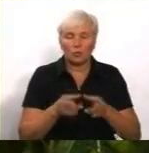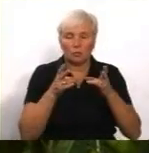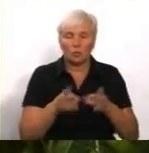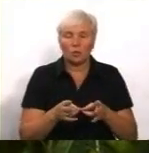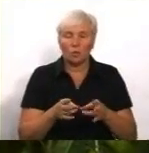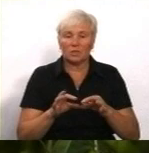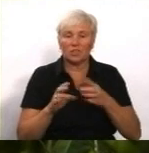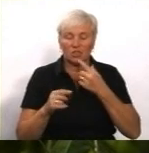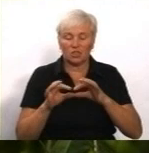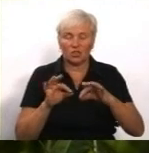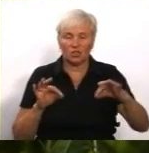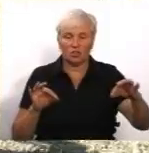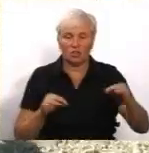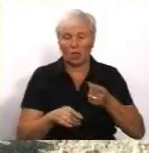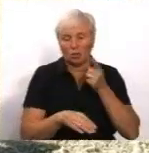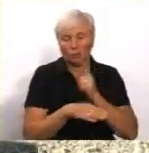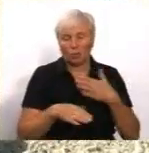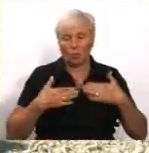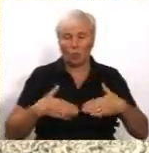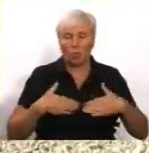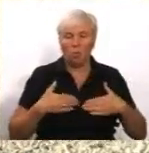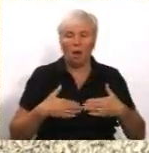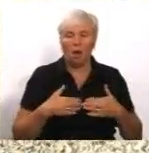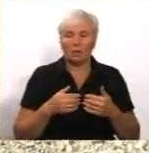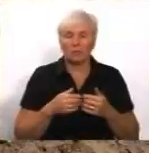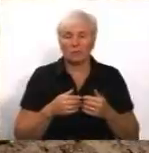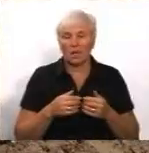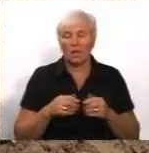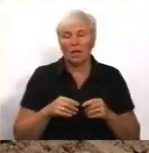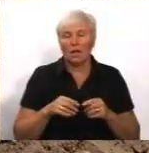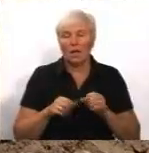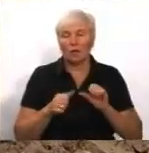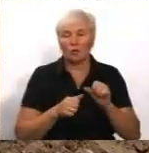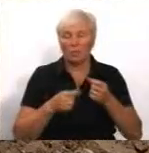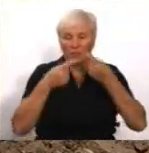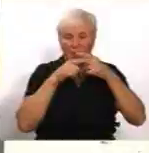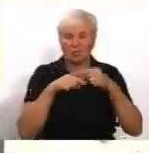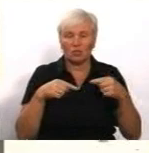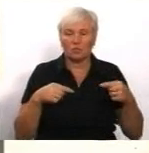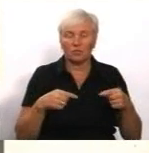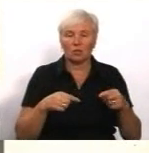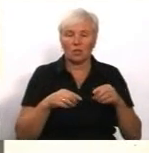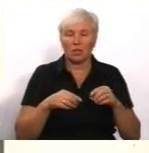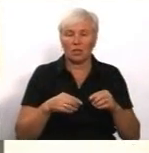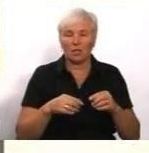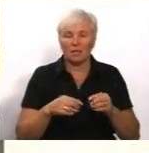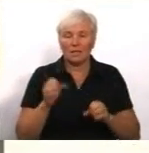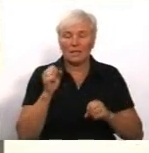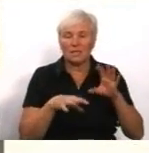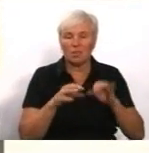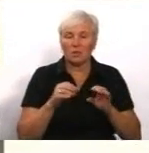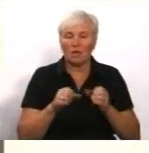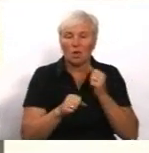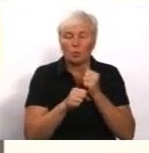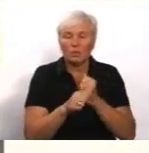таблички «Купатися заборонено». Зранку плями від пролитих хімічних речовин засипали сумішу піску та вапна. Ну, висихає, робиться порошком, і